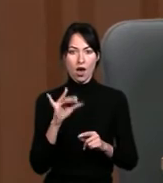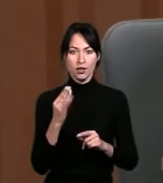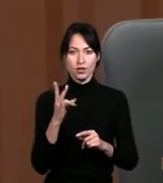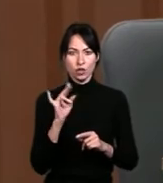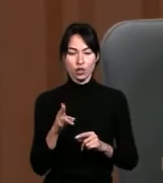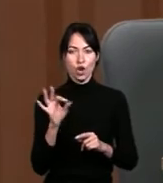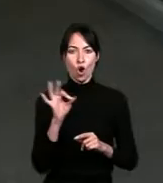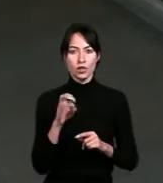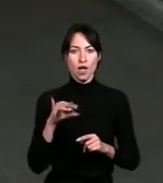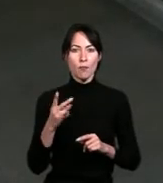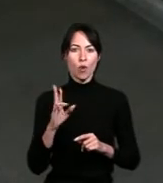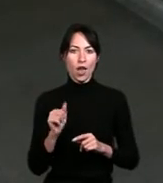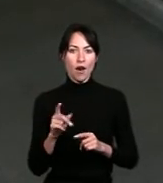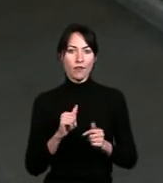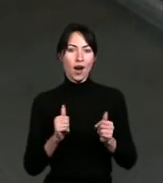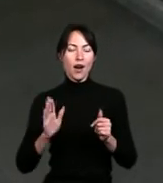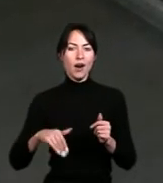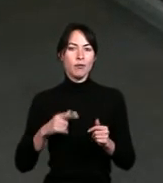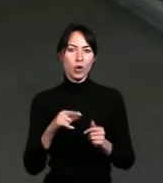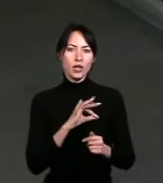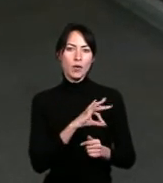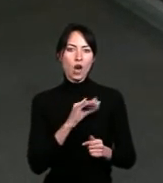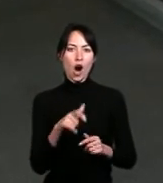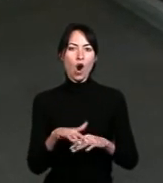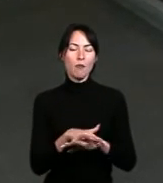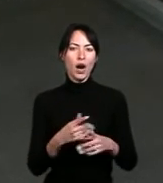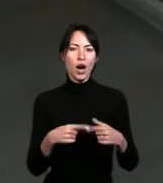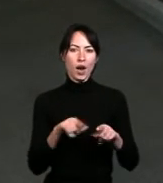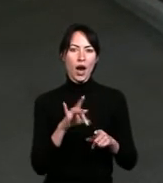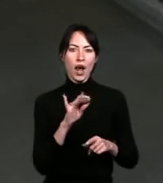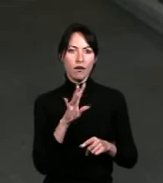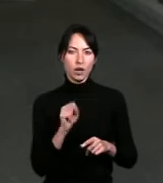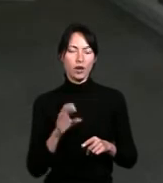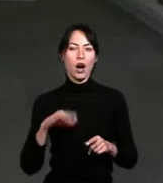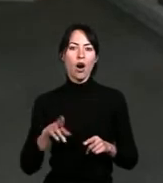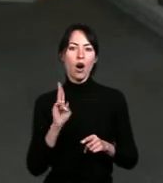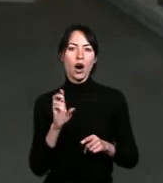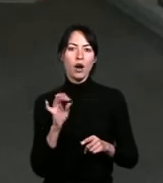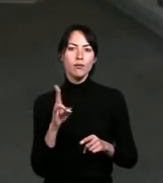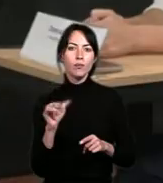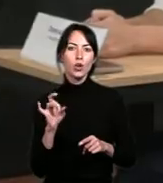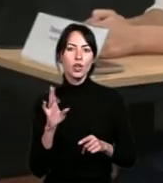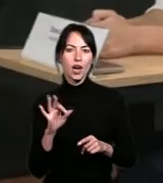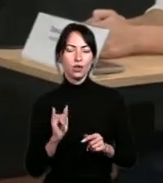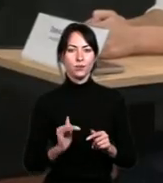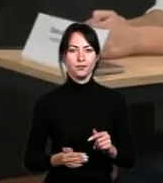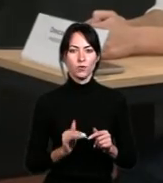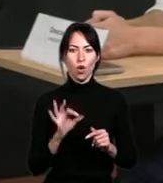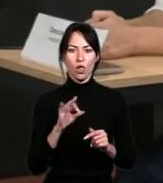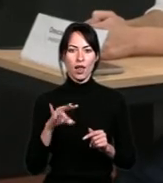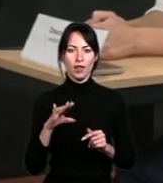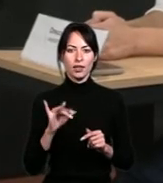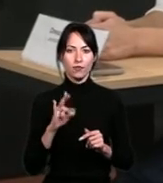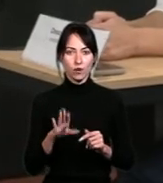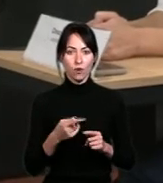ним – юристка громадської організації міської реформи Олена Купіна, Костянтин Бодаренко та підприємець Олег Літвінов. На цих виборах в